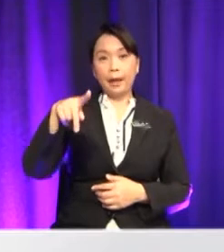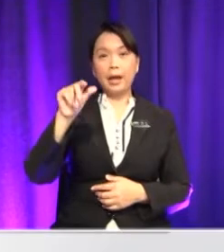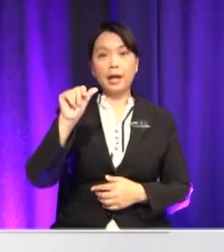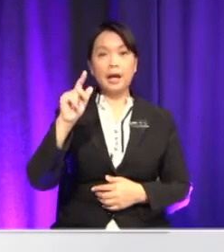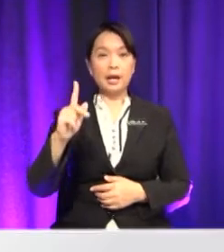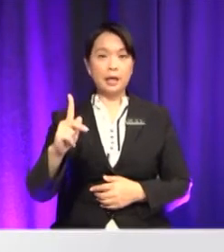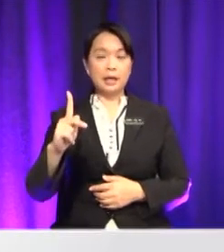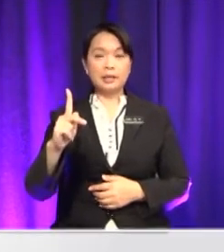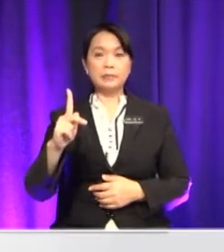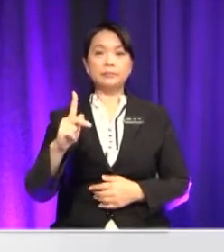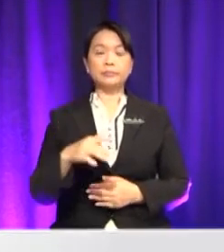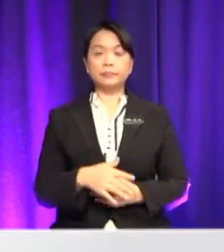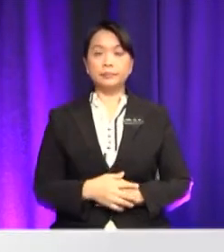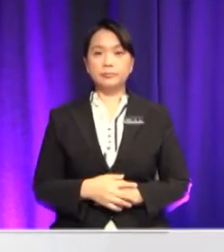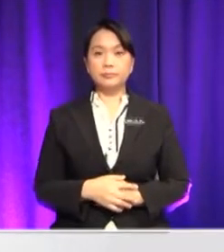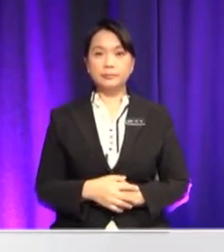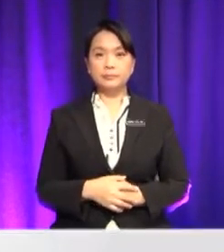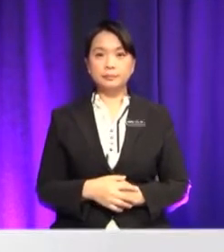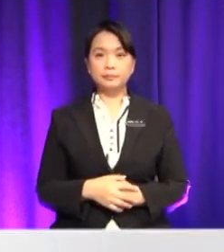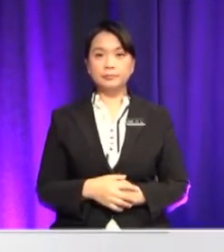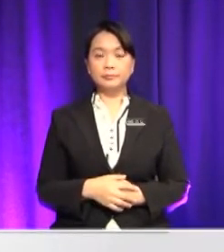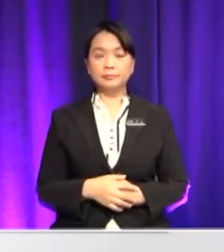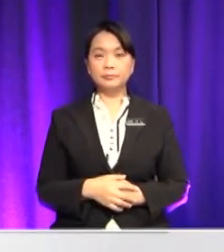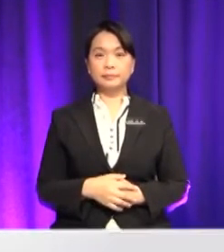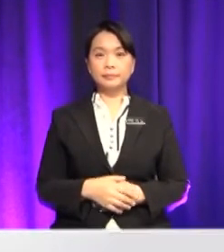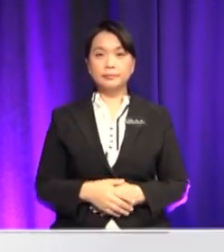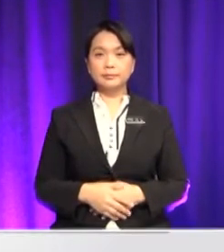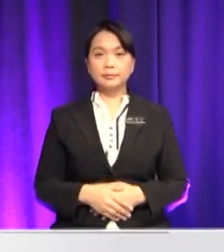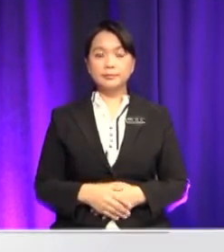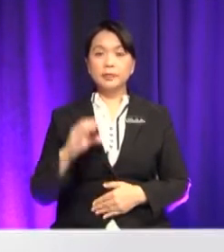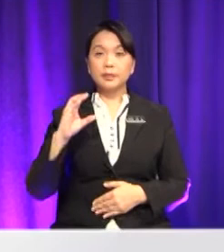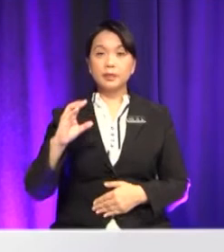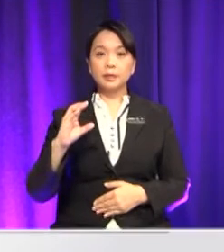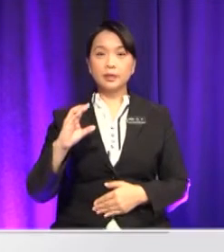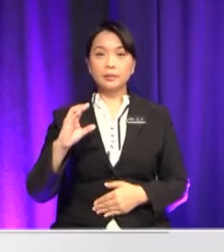Okey, Rauzatul yang menjawabnya. Okey, betul Hana. Pelan tapak. C.